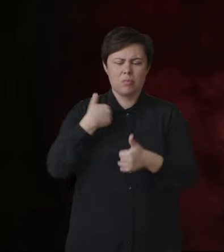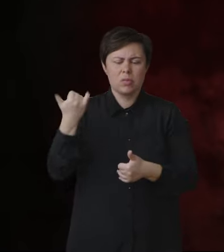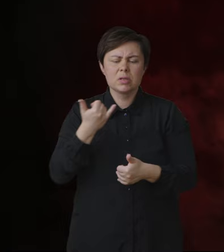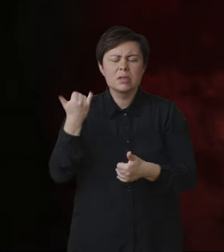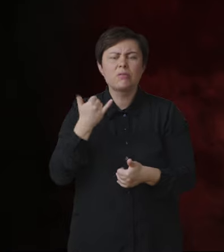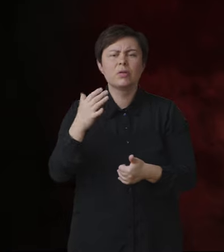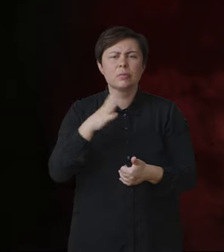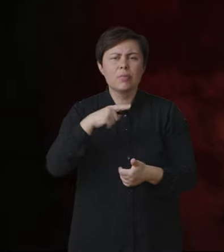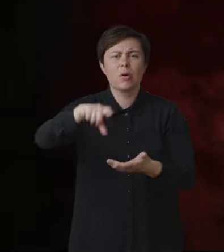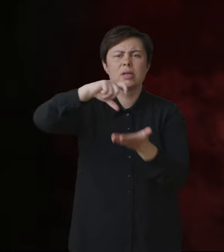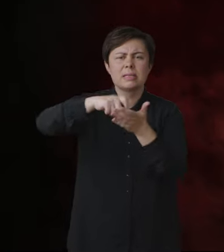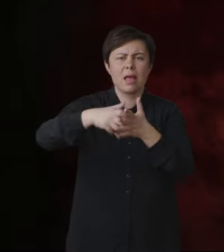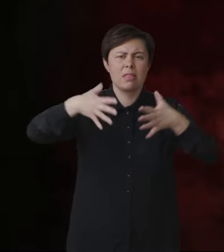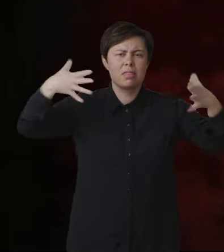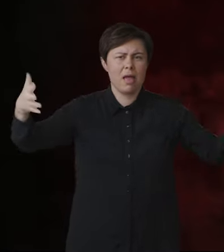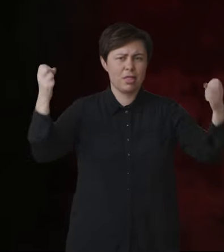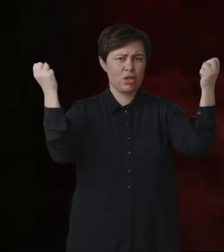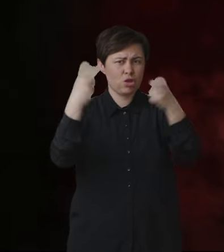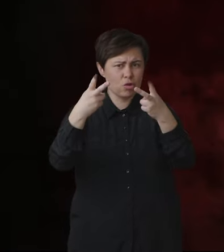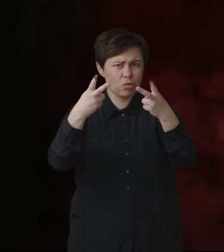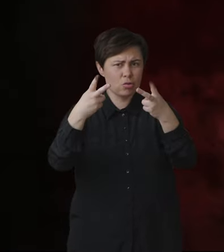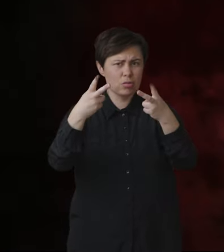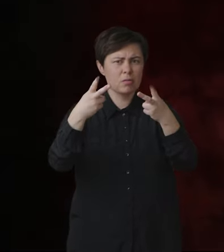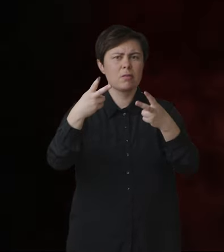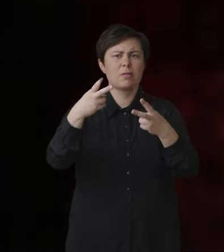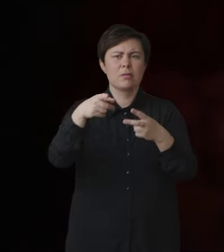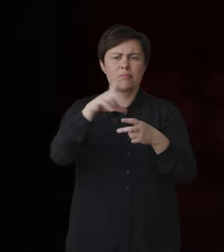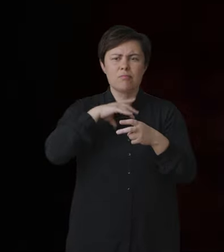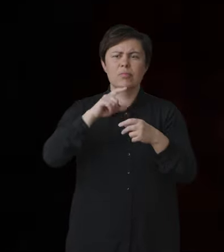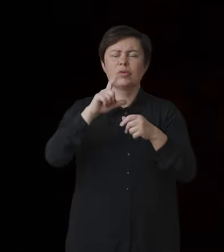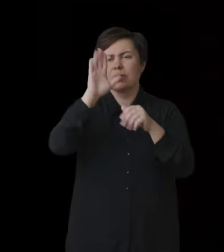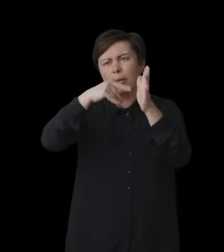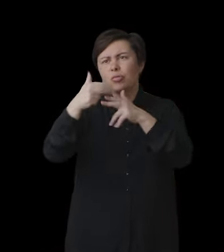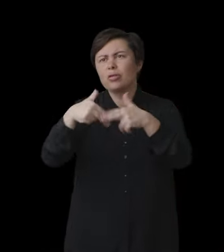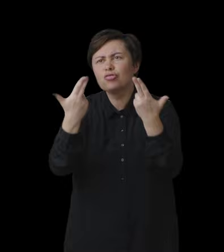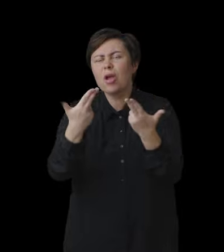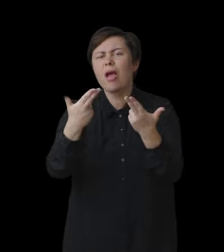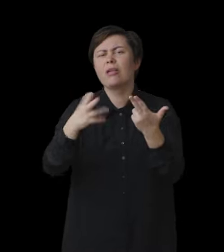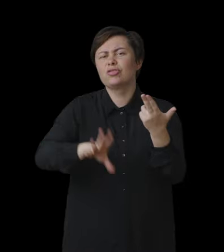było właśnie w tej sali dużej kinowej obchodzone te różne Dzień Kolejarza.